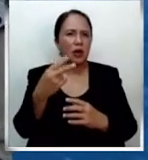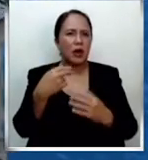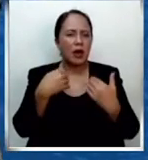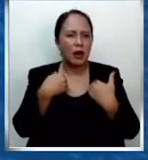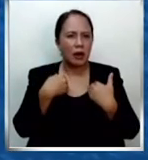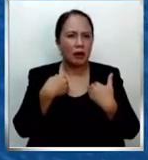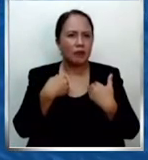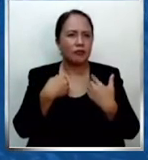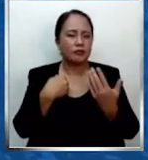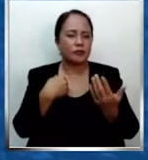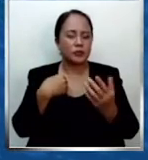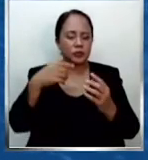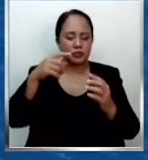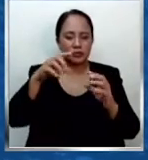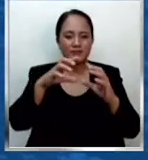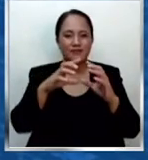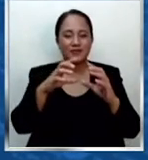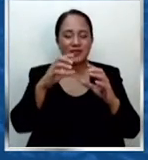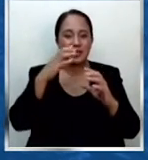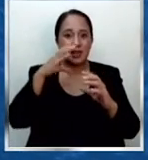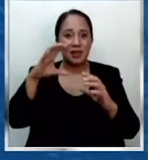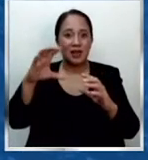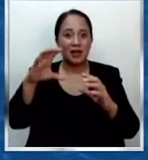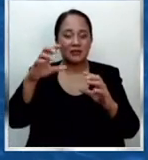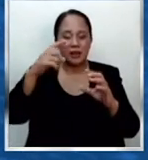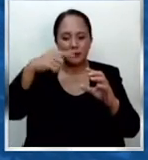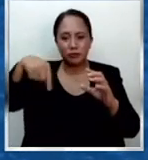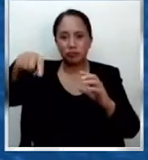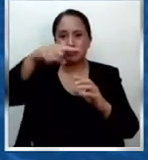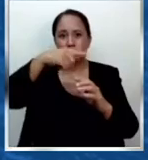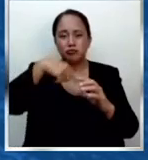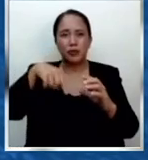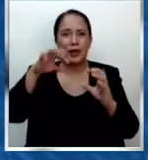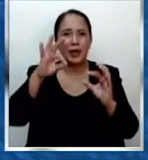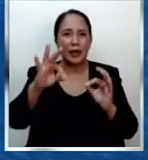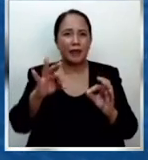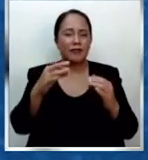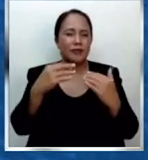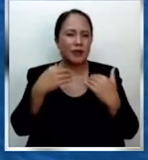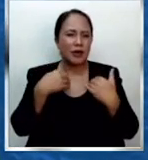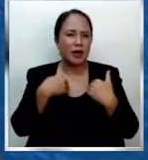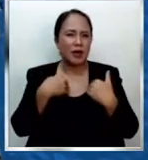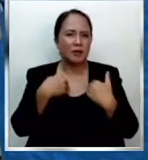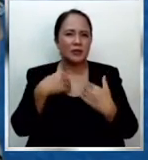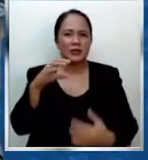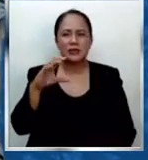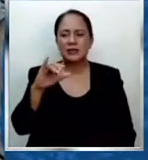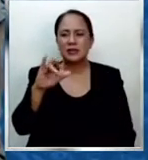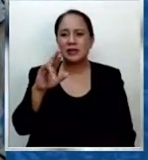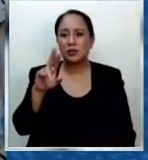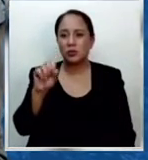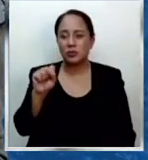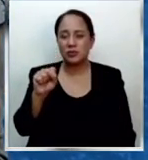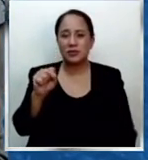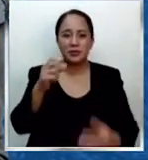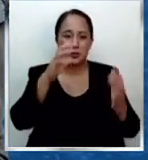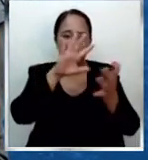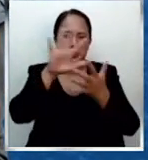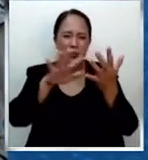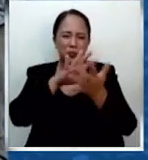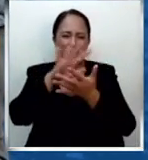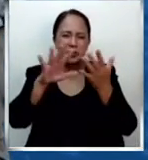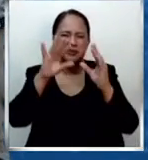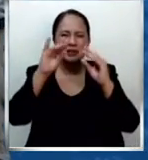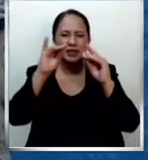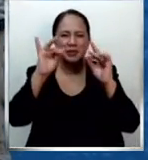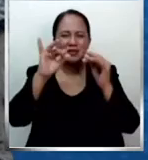araw. Nagkakaroon ng sun halo, mga kapuso, kapag ang sikat ng araw ay tumatama sa cirrus cloud. Yan po yung mga matataas at maninipis na ulap. At